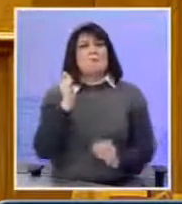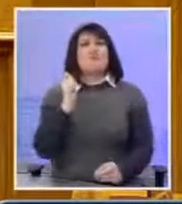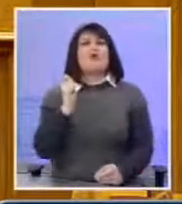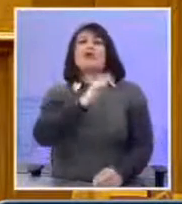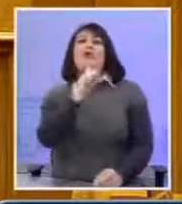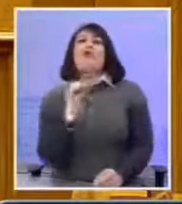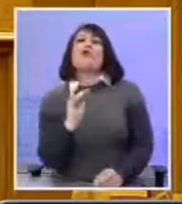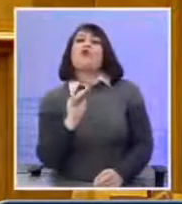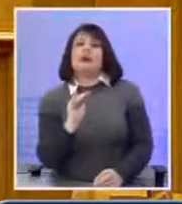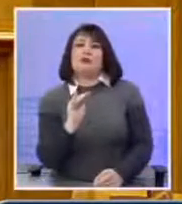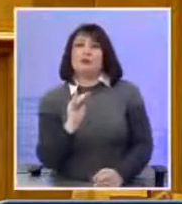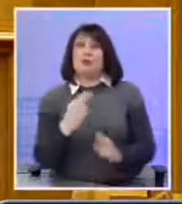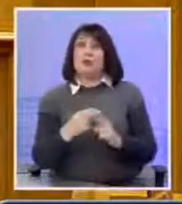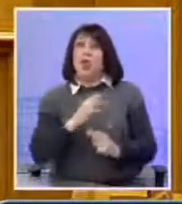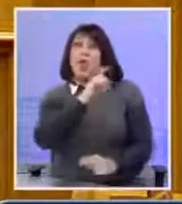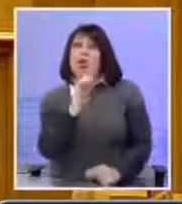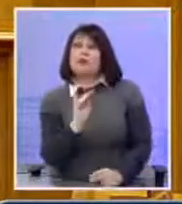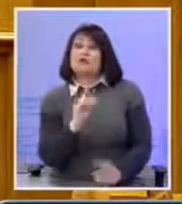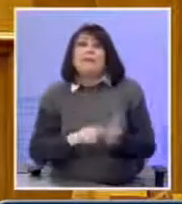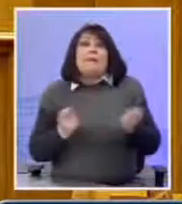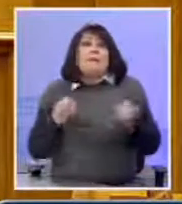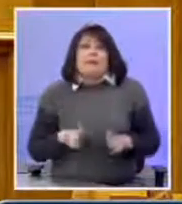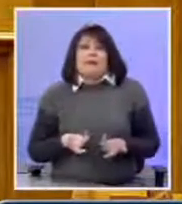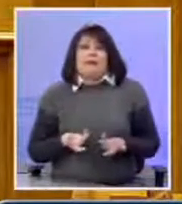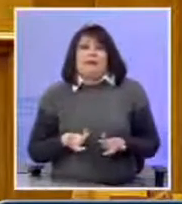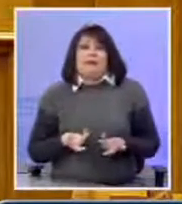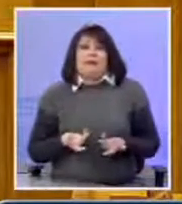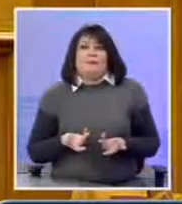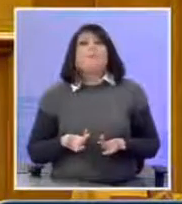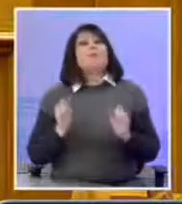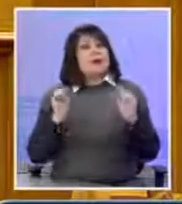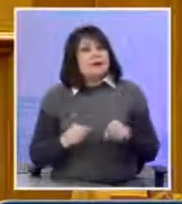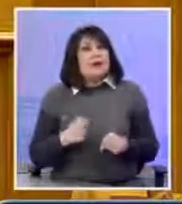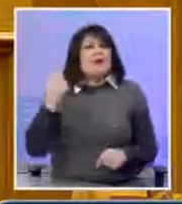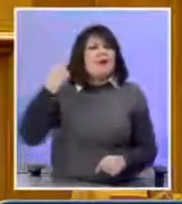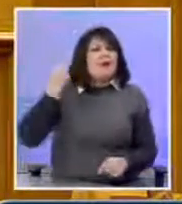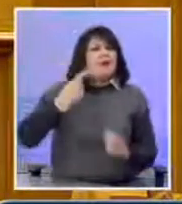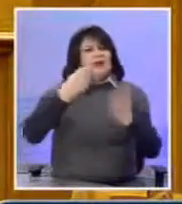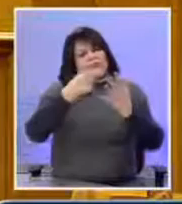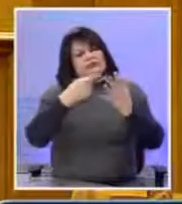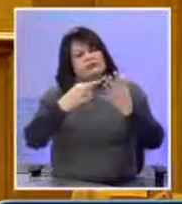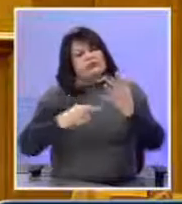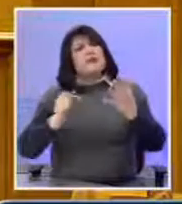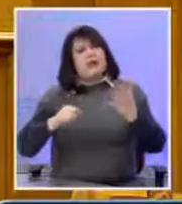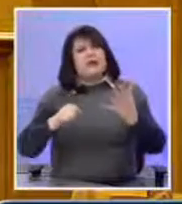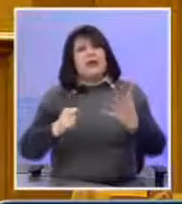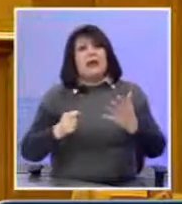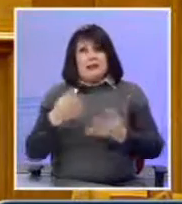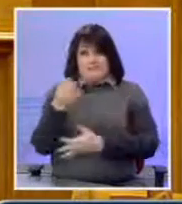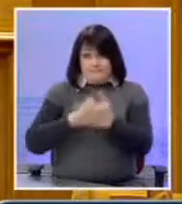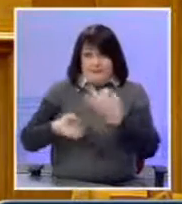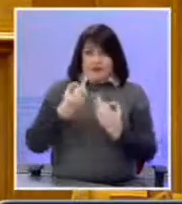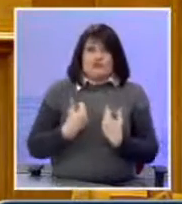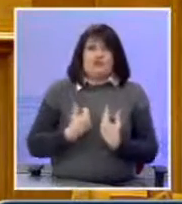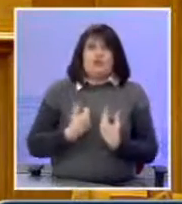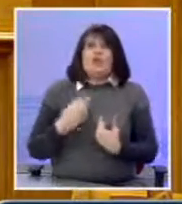στο μεγάλο πολιτικό ερώτημα, τι έπρεπε να γίνει. Ναι, κριτική στο Α, στο Β, στο Γ, πείτε μας όμως,